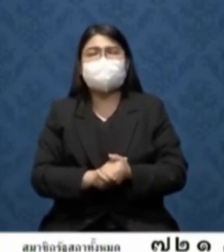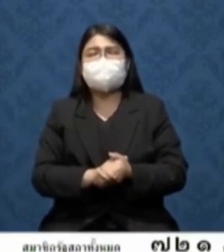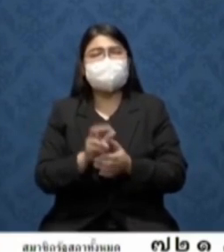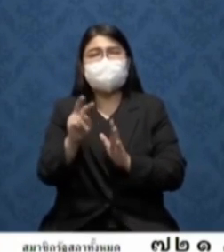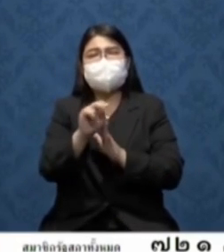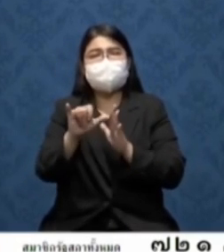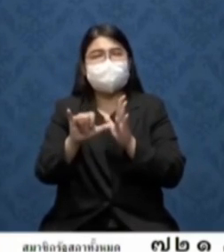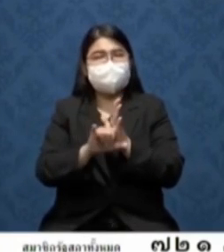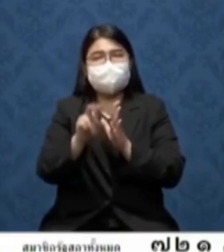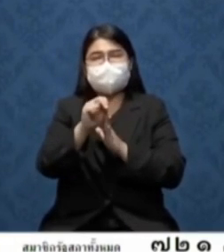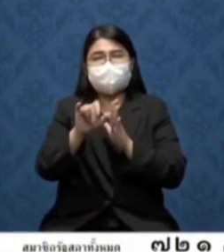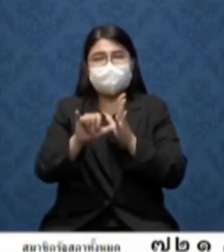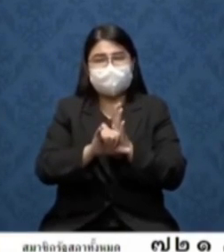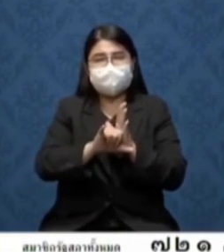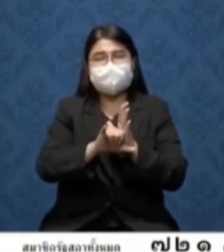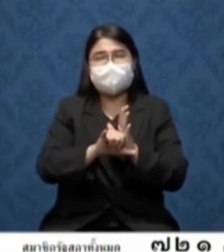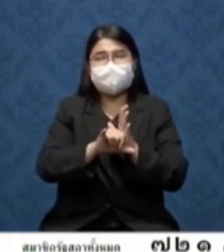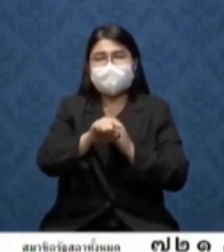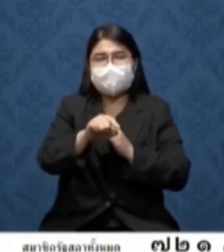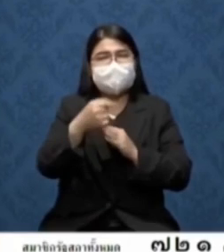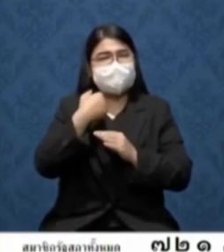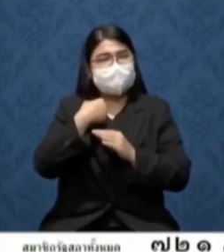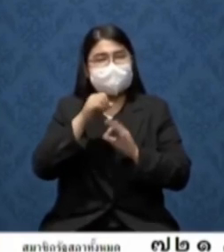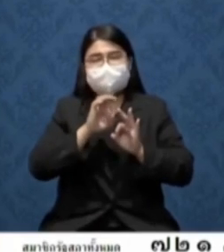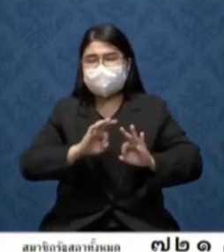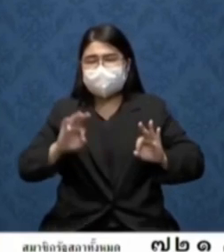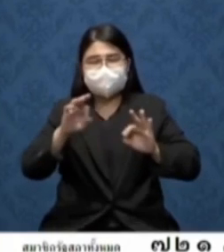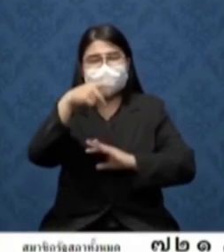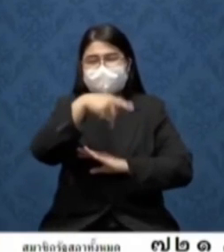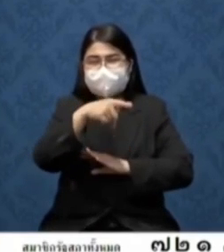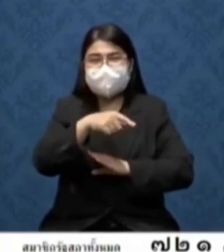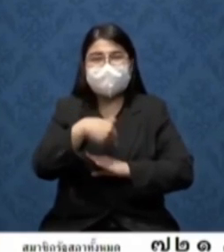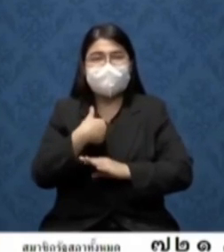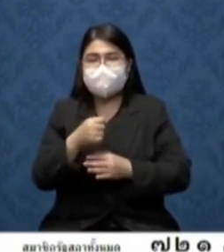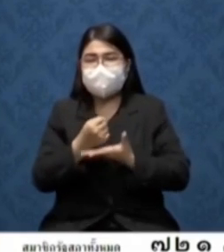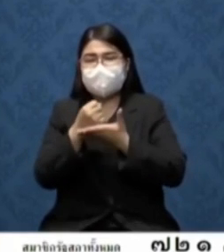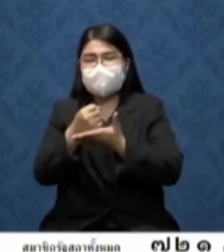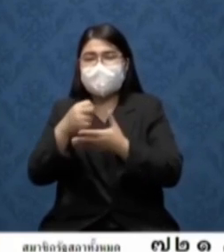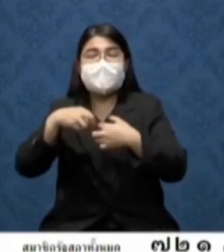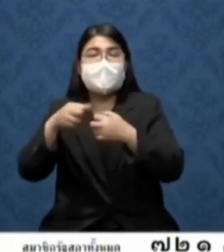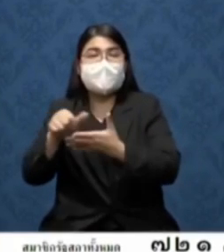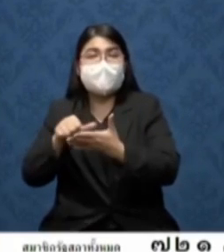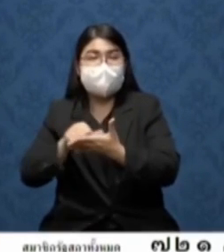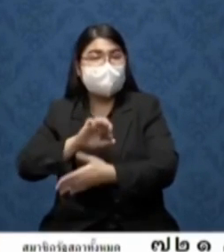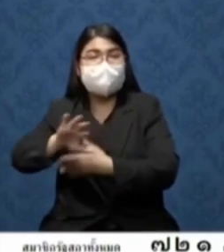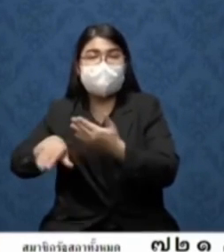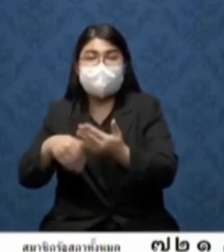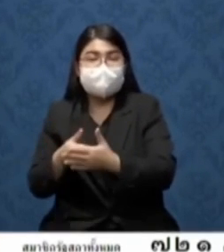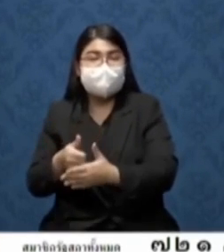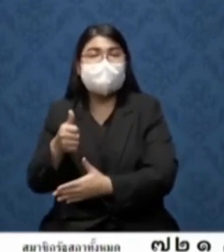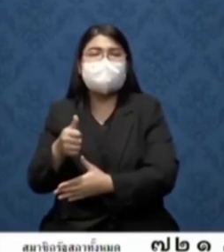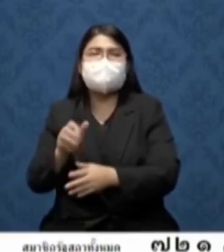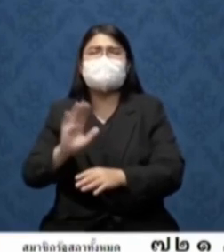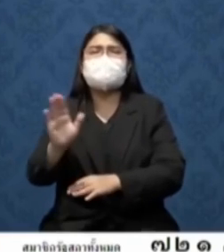ใดเป็นยาวิเศษที่จะแก้ปัญหาทุกเรื่องให้หมดไปได้ทันทีแต่หากจะมีชุดนโยบายสักชุด